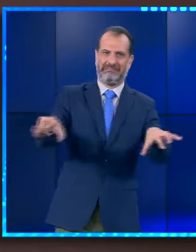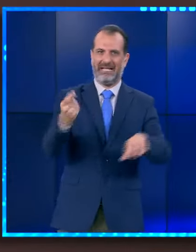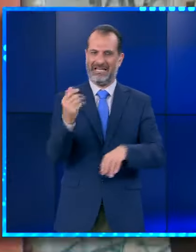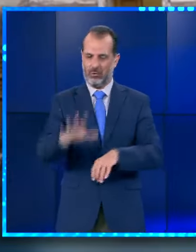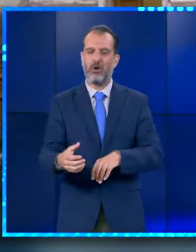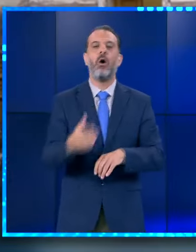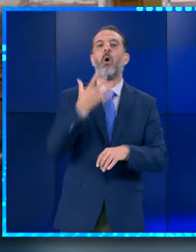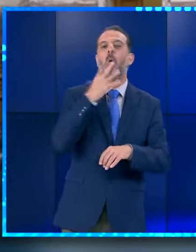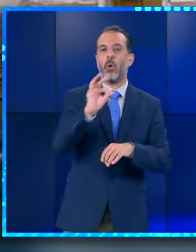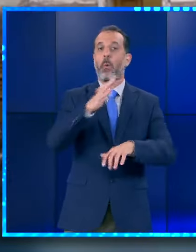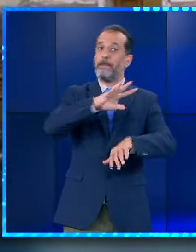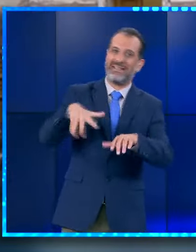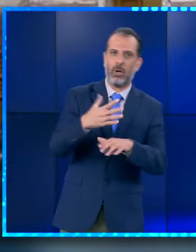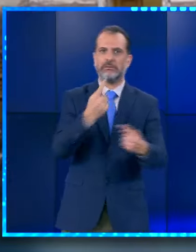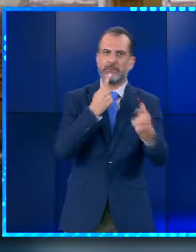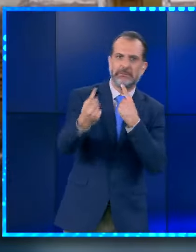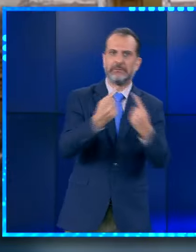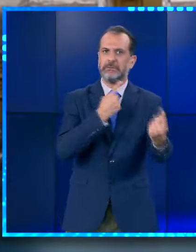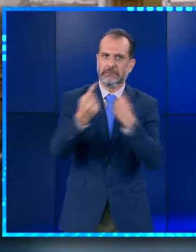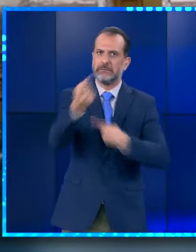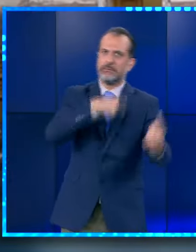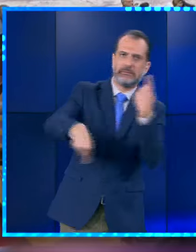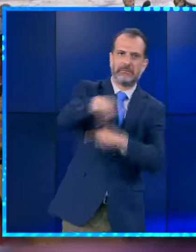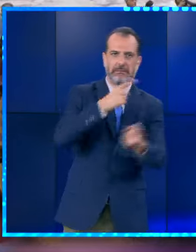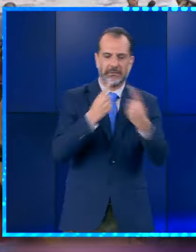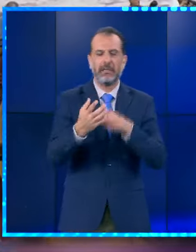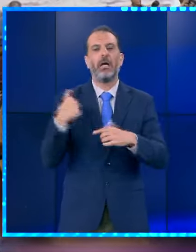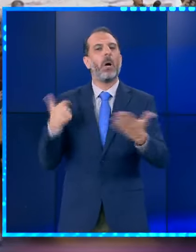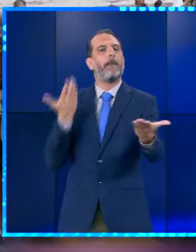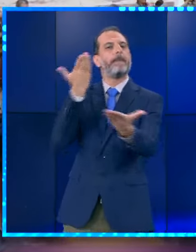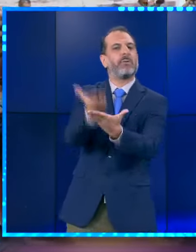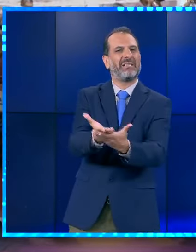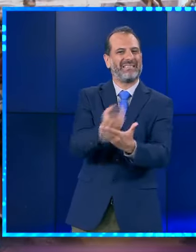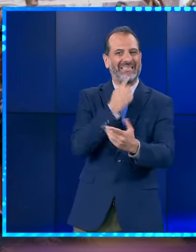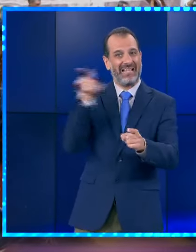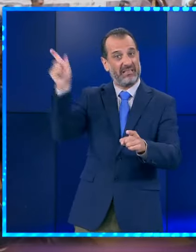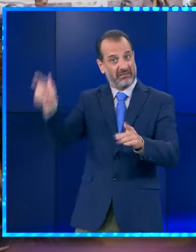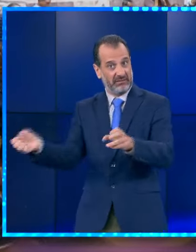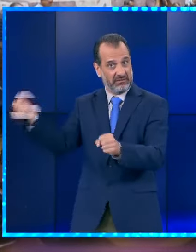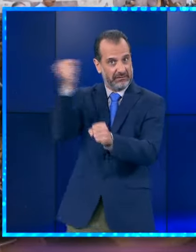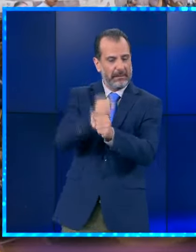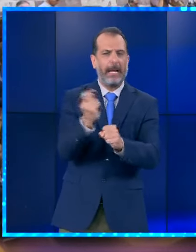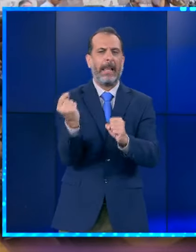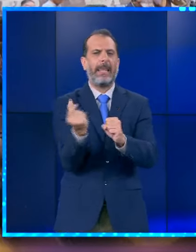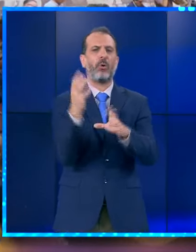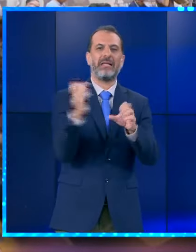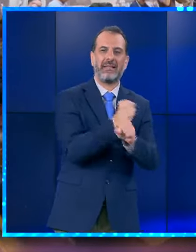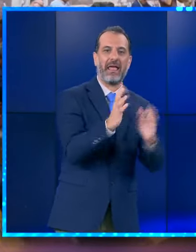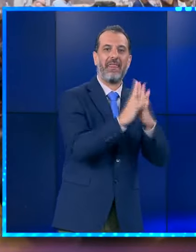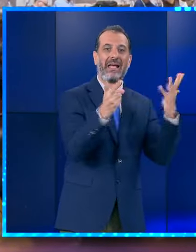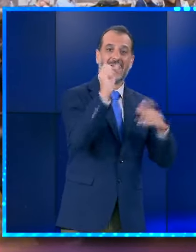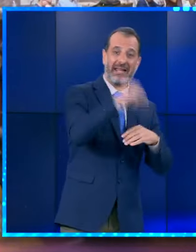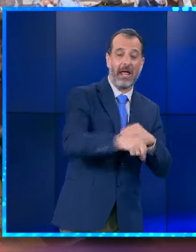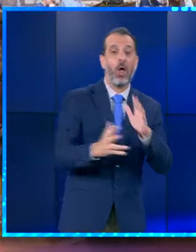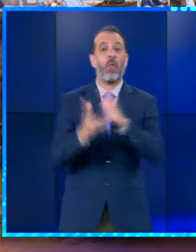Μετά από μια πεντάωρη θυελώδη συνεδρίαση, η πρόταση Κασελάκη για τον Νίκο Παπά πέρασε οριακά, με 17 ναι,